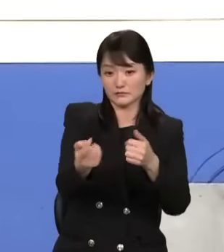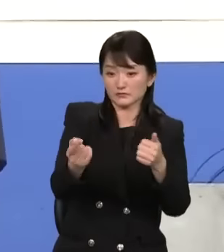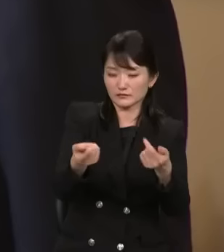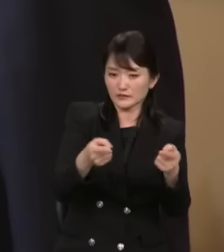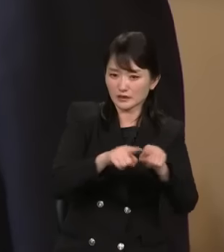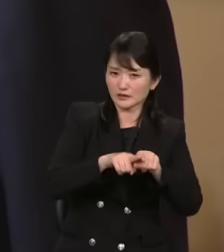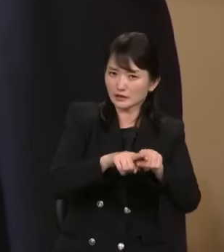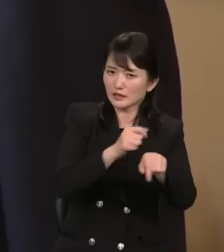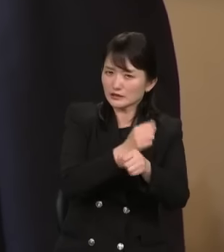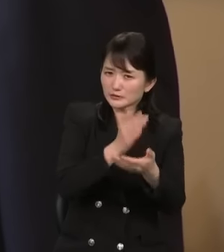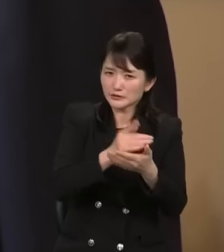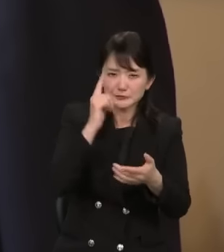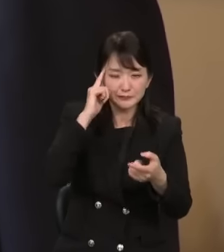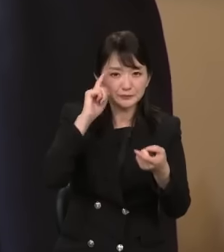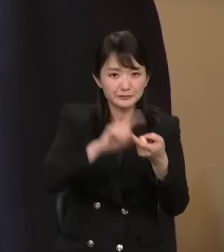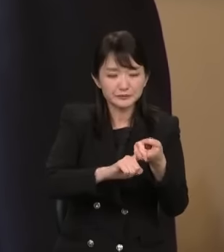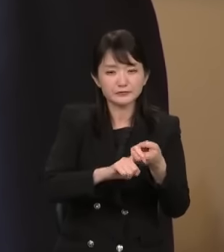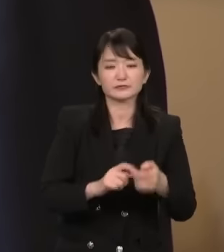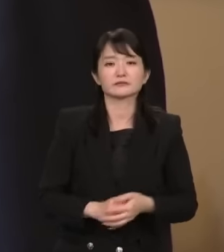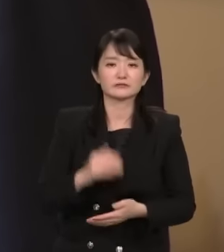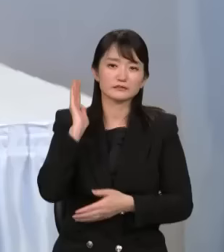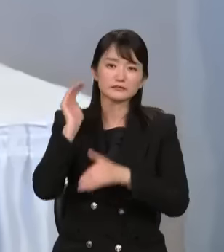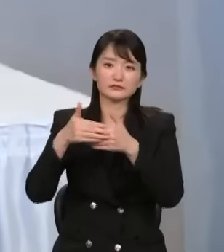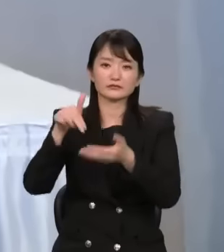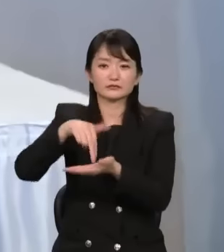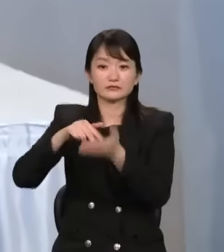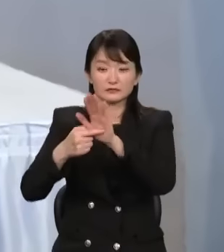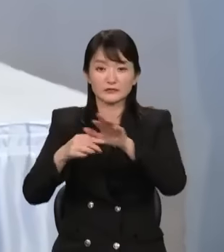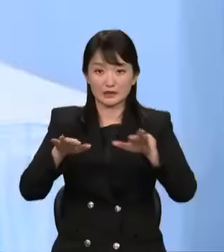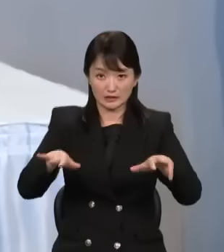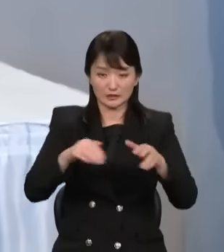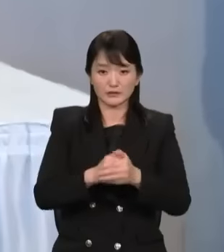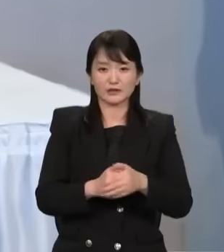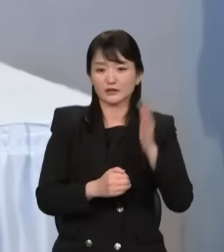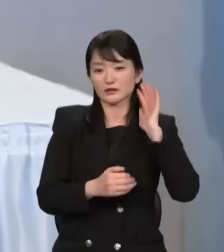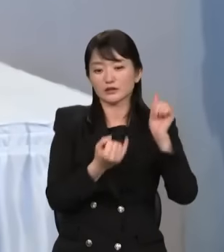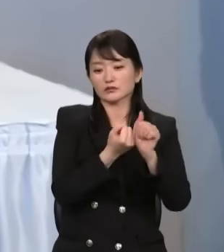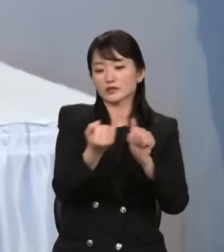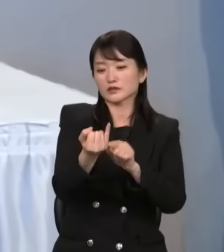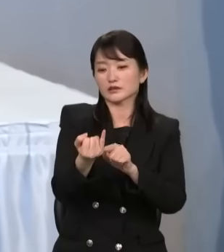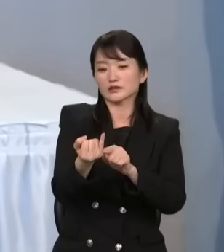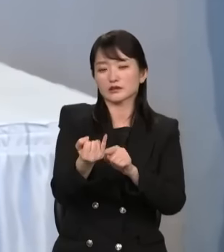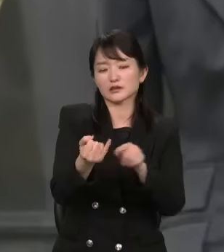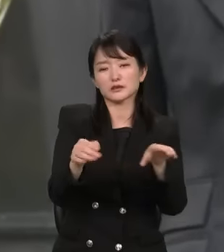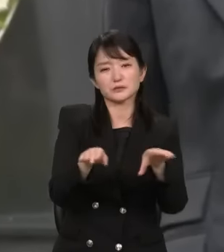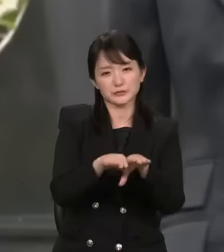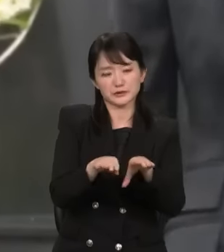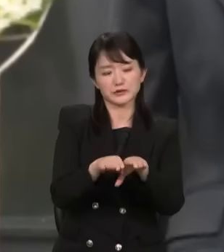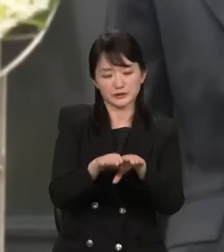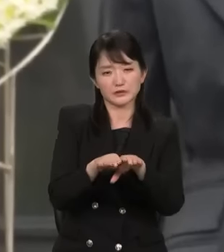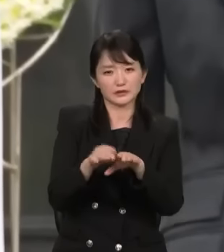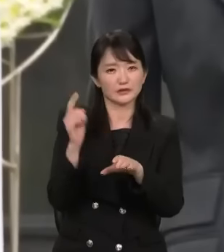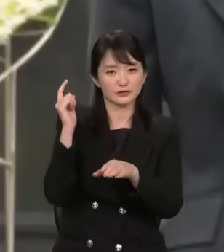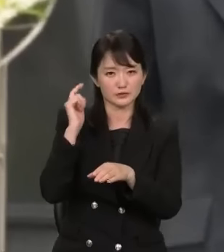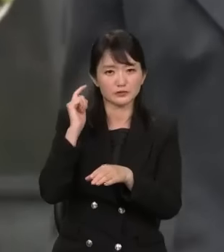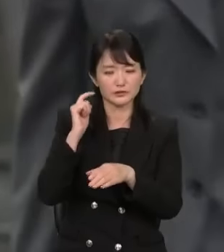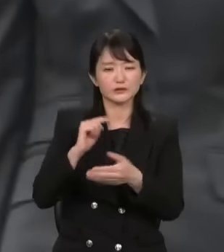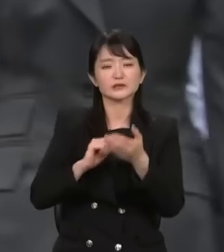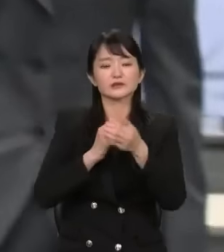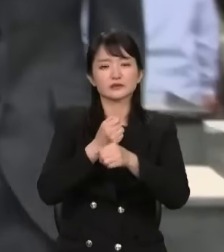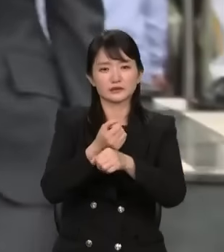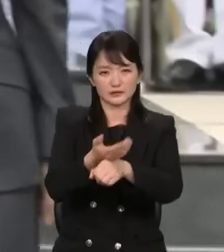관심입니다. 대통령실은 일단 이번에는 김 여사가 동행하지 않는 방안을 검토하고 있는 것으로 전해졌습니다.